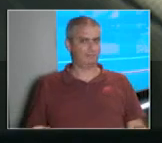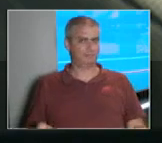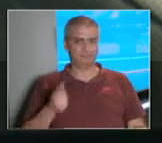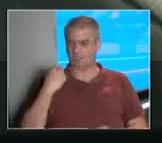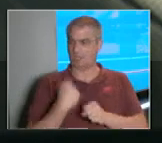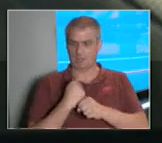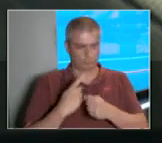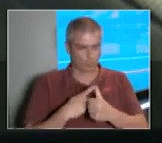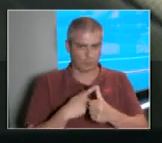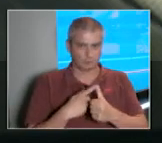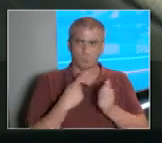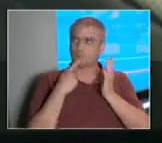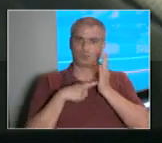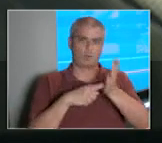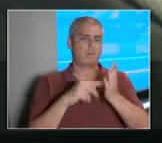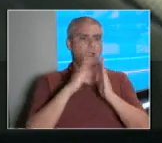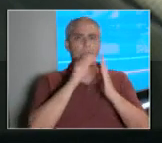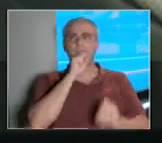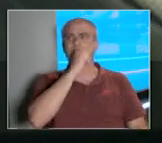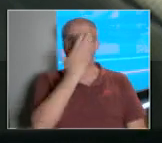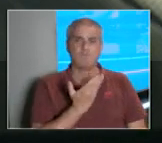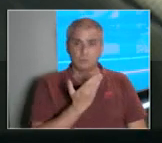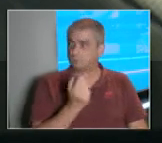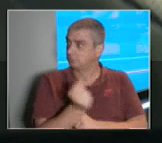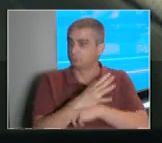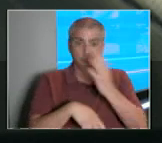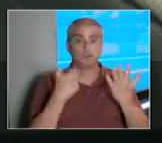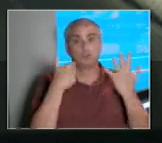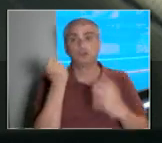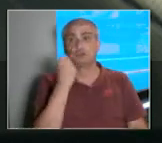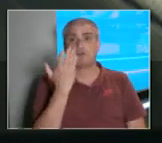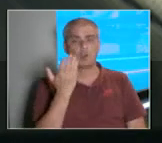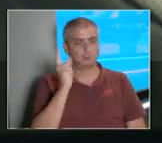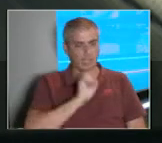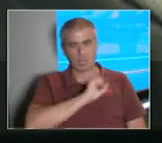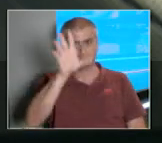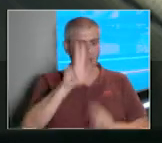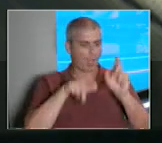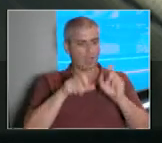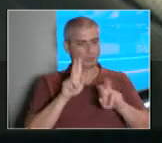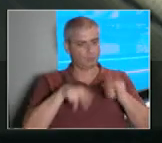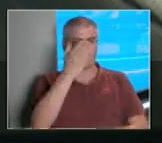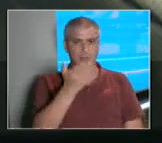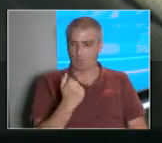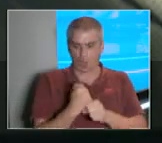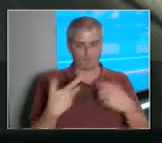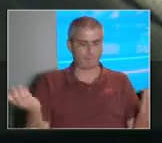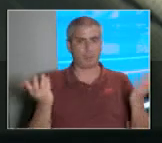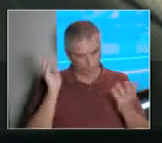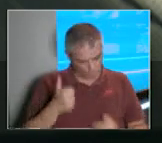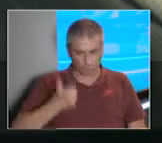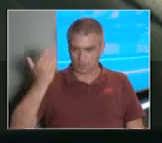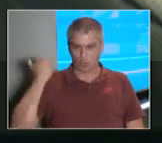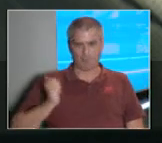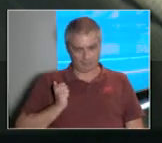פה מערכות, למשל, בתי אבות. חידלון של 6 שבועות, צריך לשלוח לשם אנשים. אין עובדים, יש פיקוד